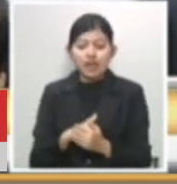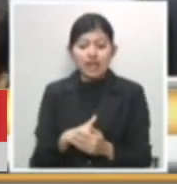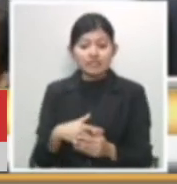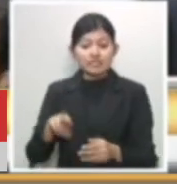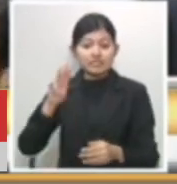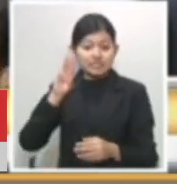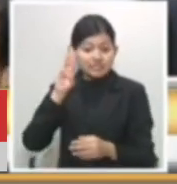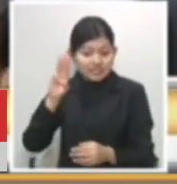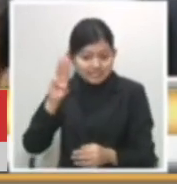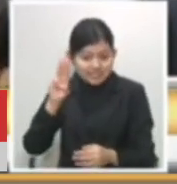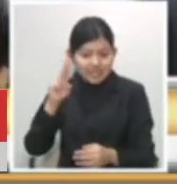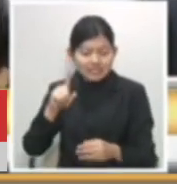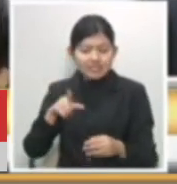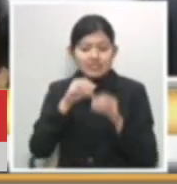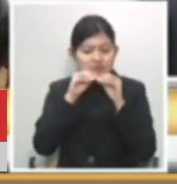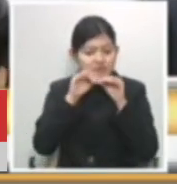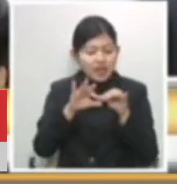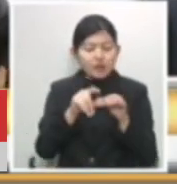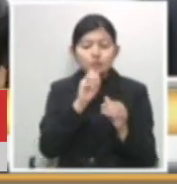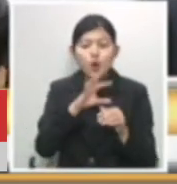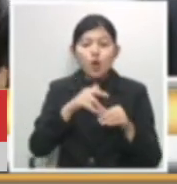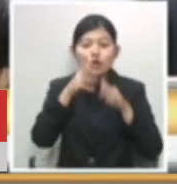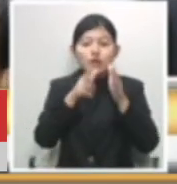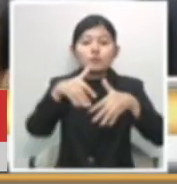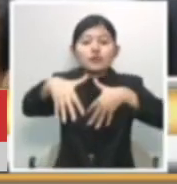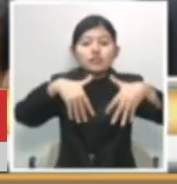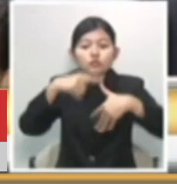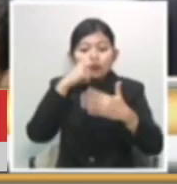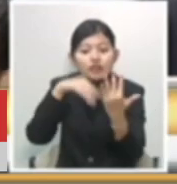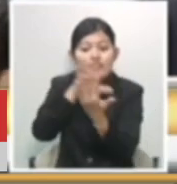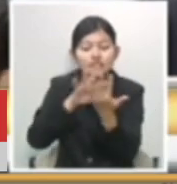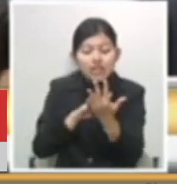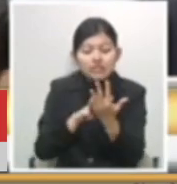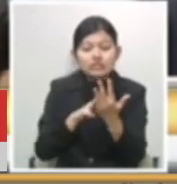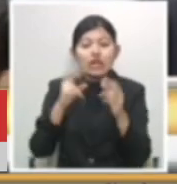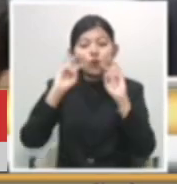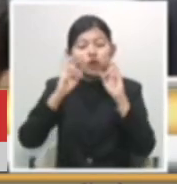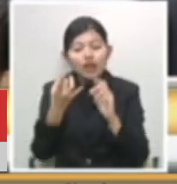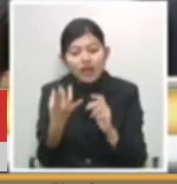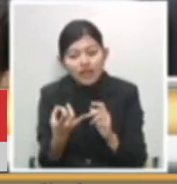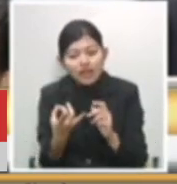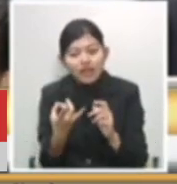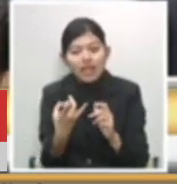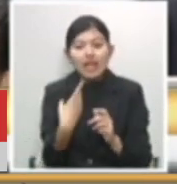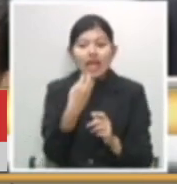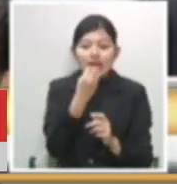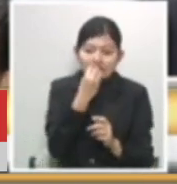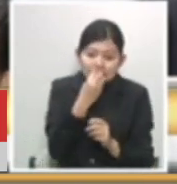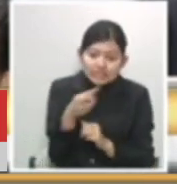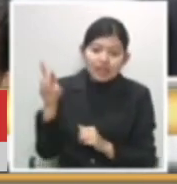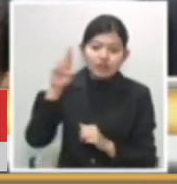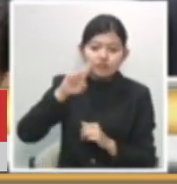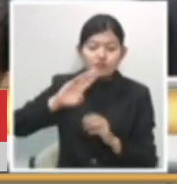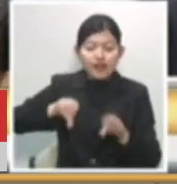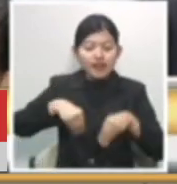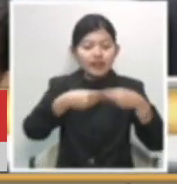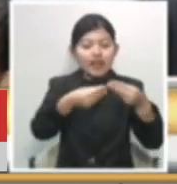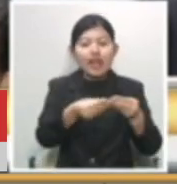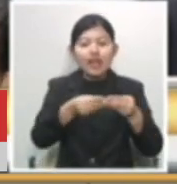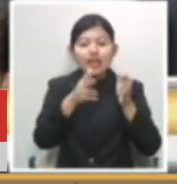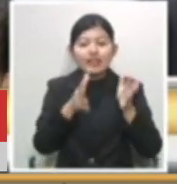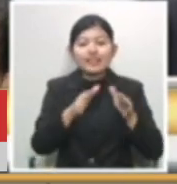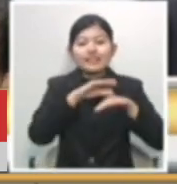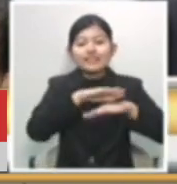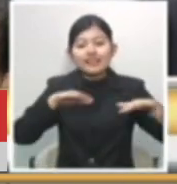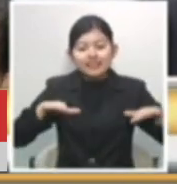นท่านได้ทำตามนั้นหรือยังคะไม่ว่าจะเป็นเรื่องของอาหารกลางวันฟรีสำหรับเด็กนักเรียนรวมถึงอาหาร